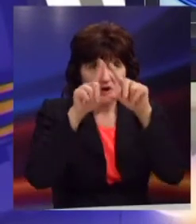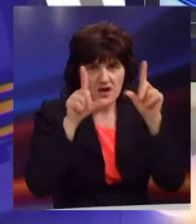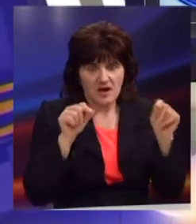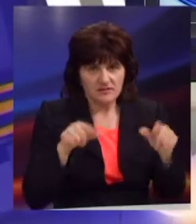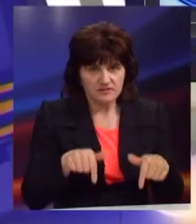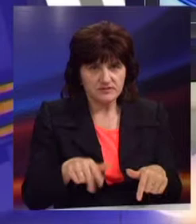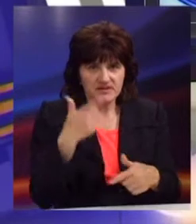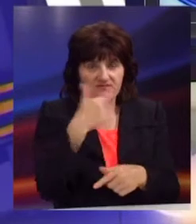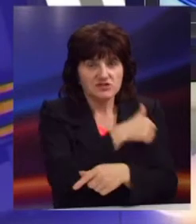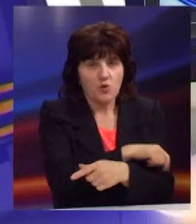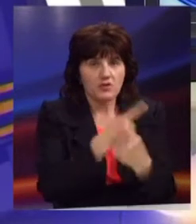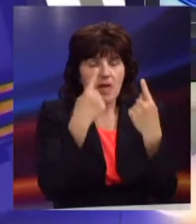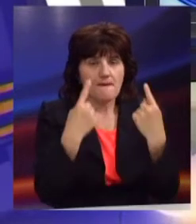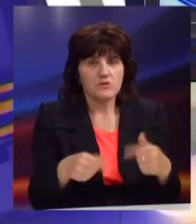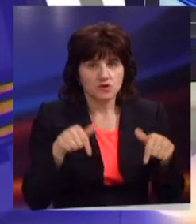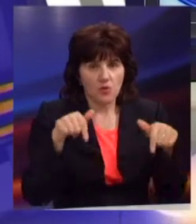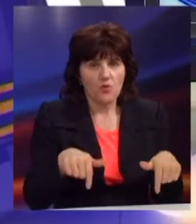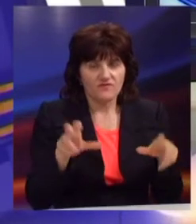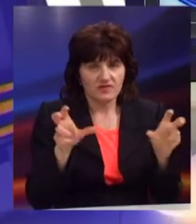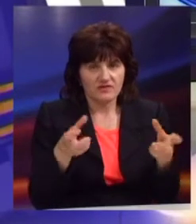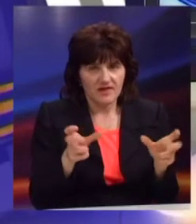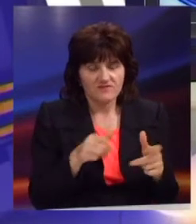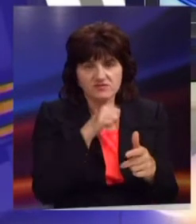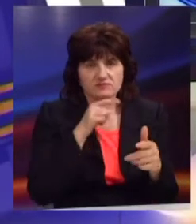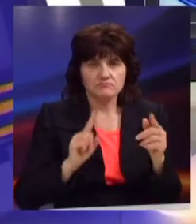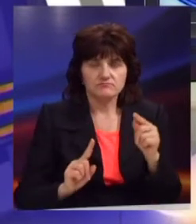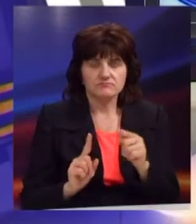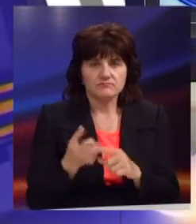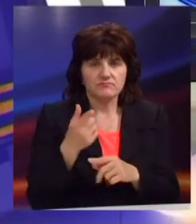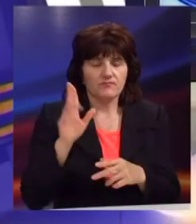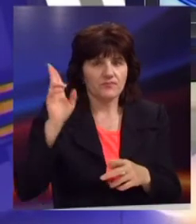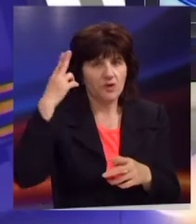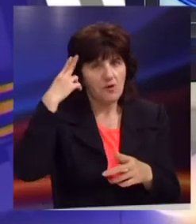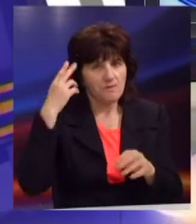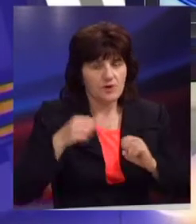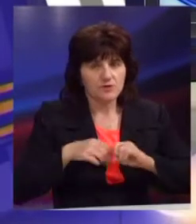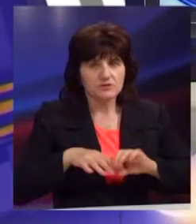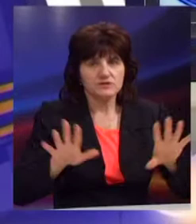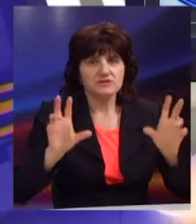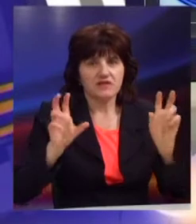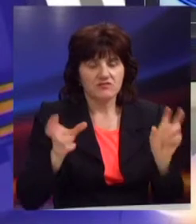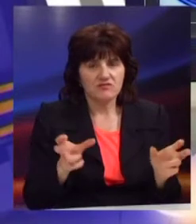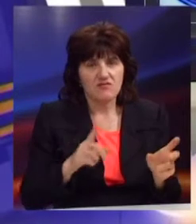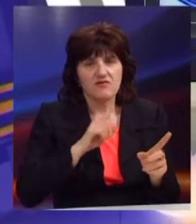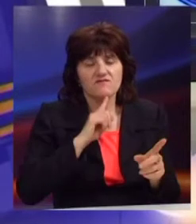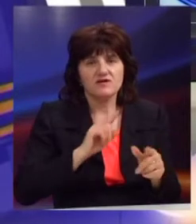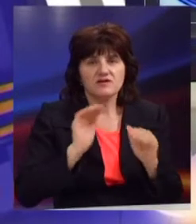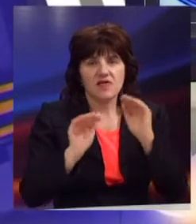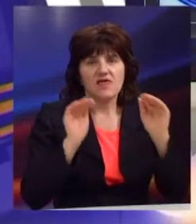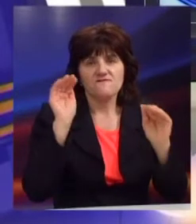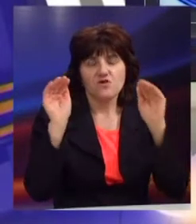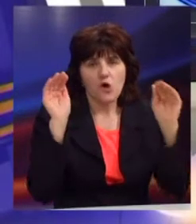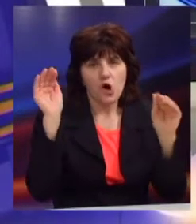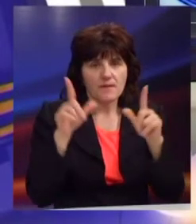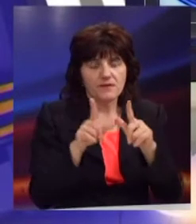Nakon 20 godina postojanja, radiotelevizija U-Eko izrasla je u respektabilnu i vodeću medijsku kuću, nezavisnog javnog